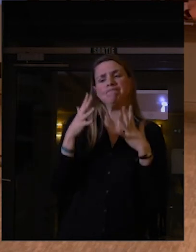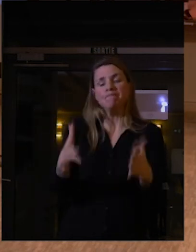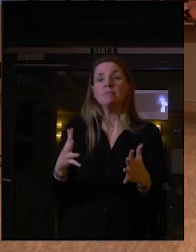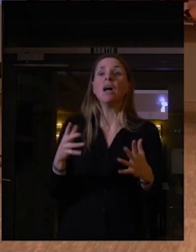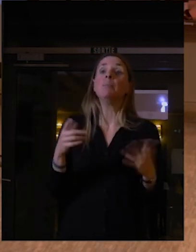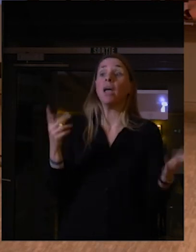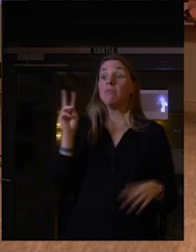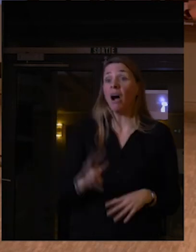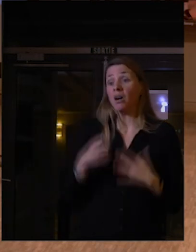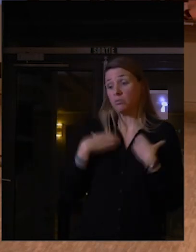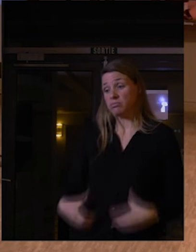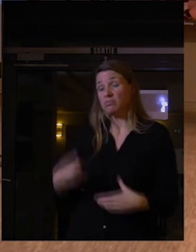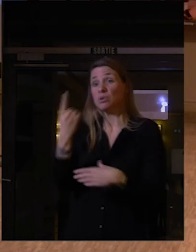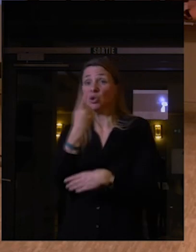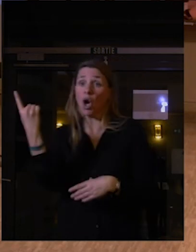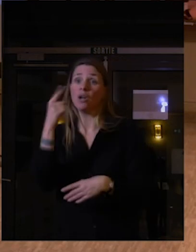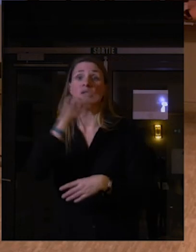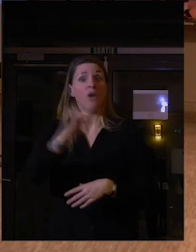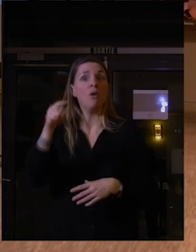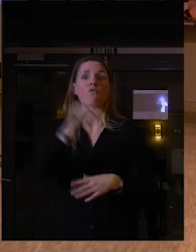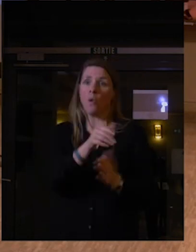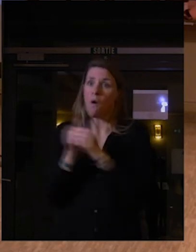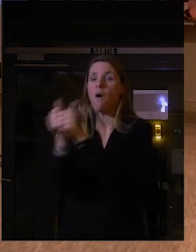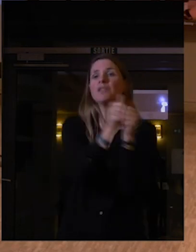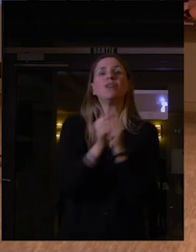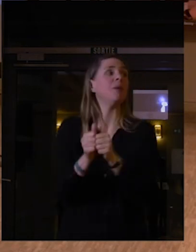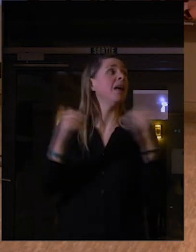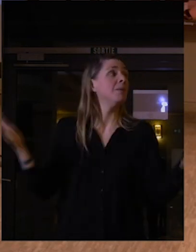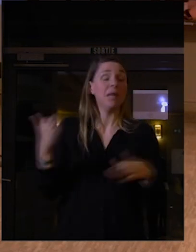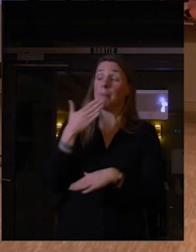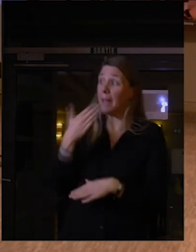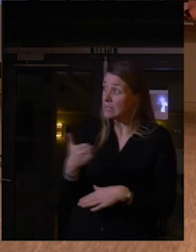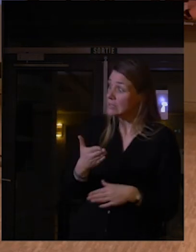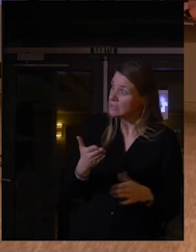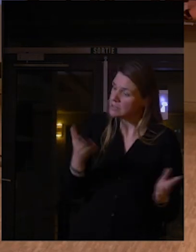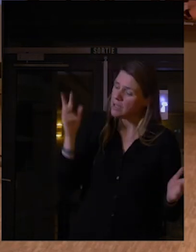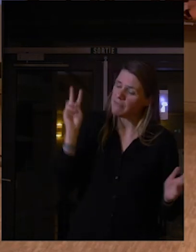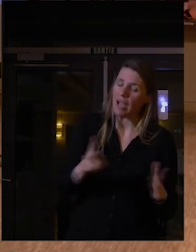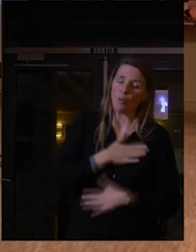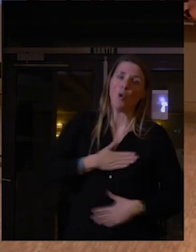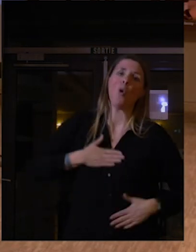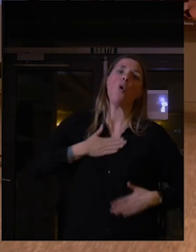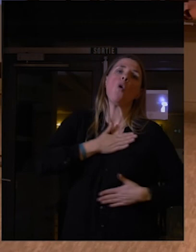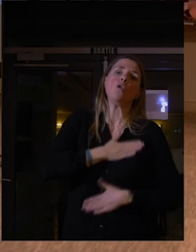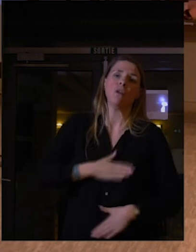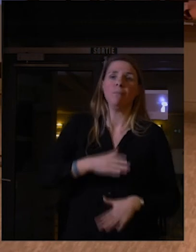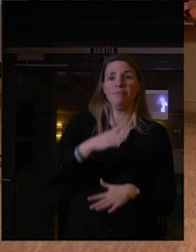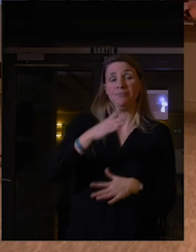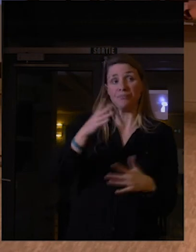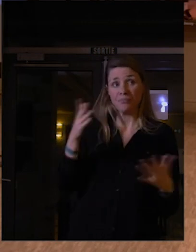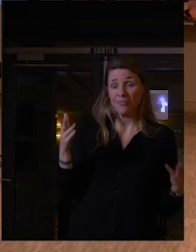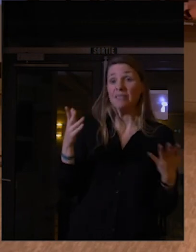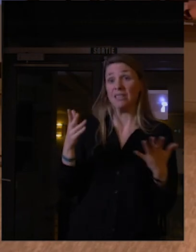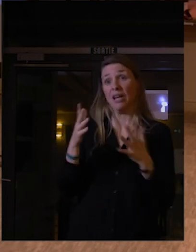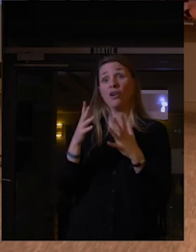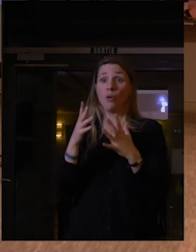seul, les clubs sportifs, les élus, on n'y arrivera pas. Et merci à vous, parce qu'on est hyper contents et contentes d'avoir fait cette